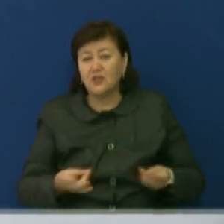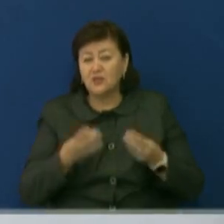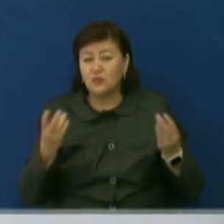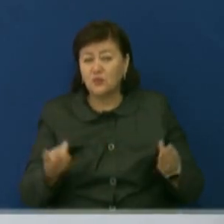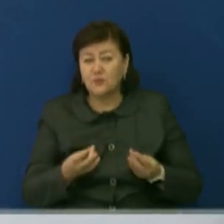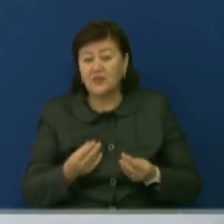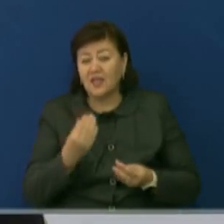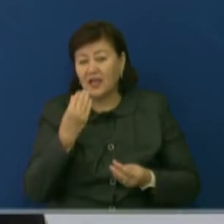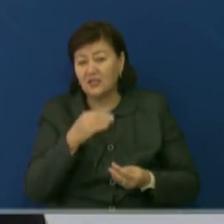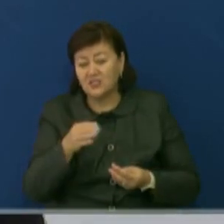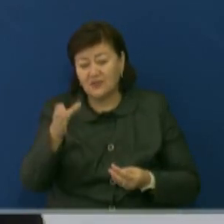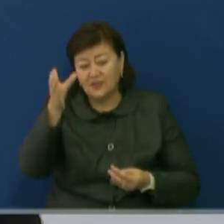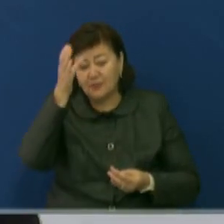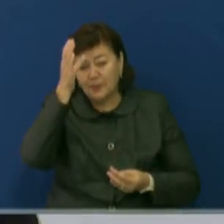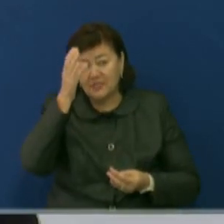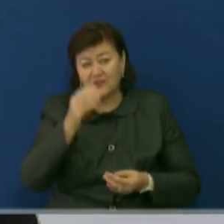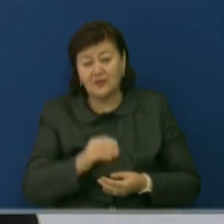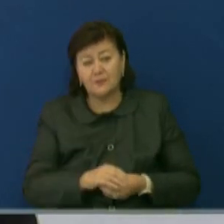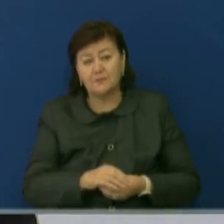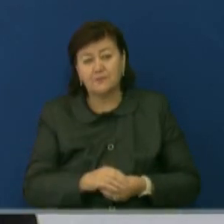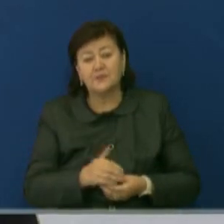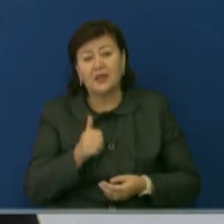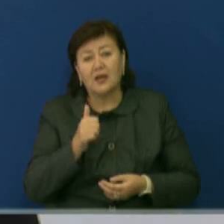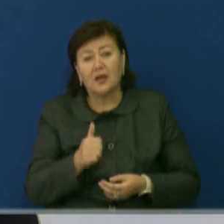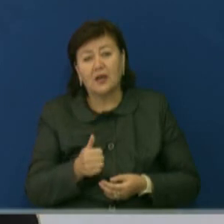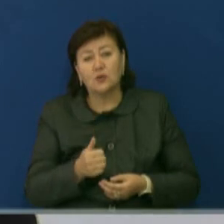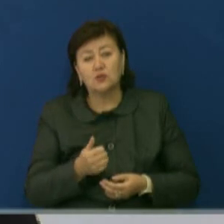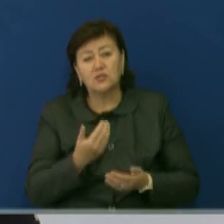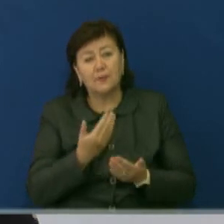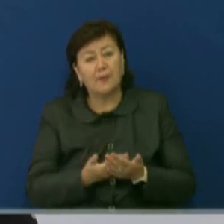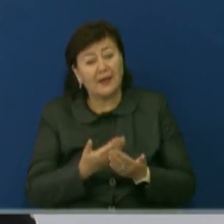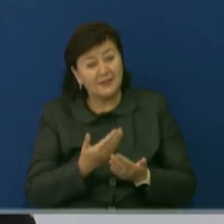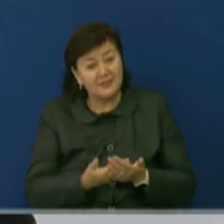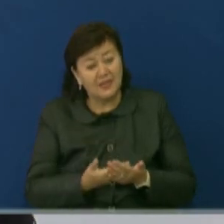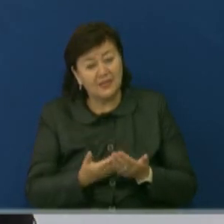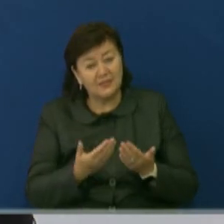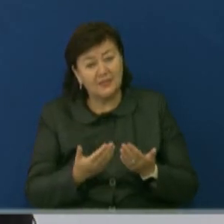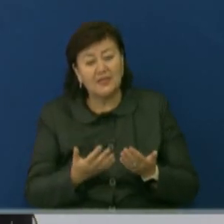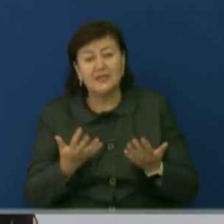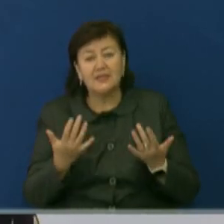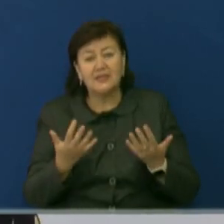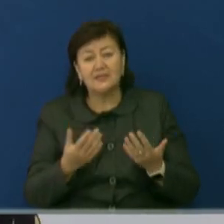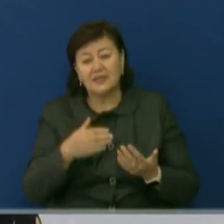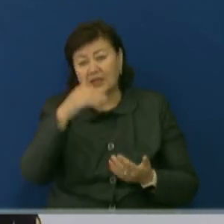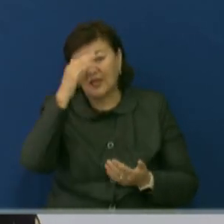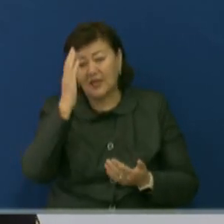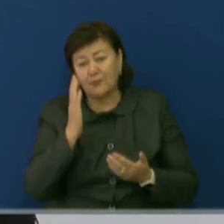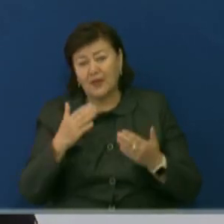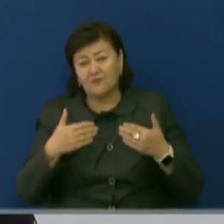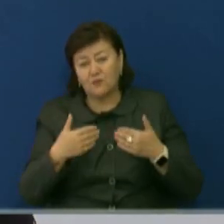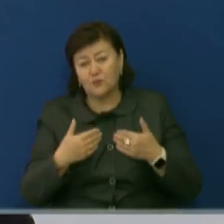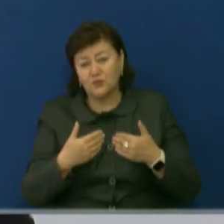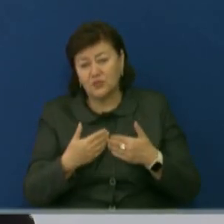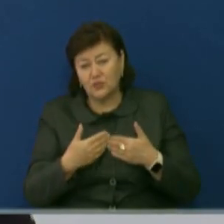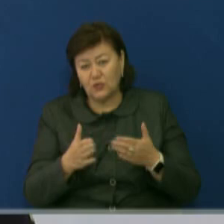– качественными знаниями. Очень хорошие показатели у этого интерната. Ежегодно несколько ребят, выпускников